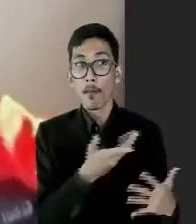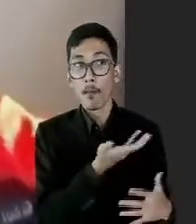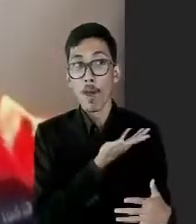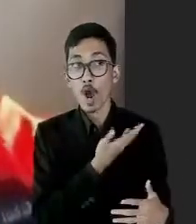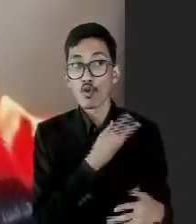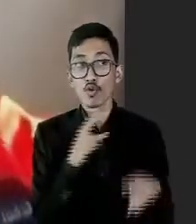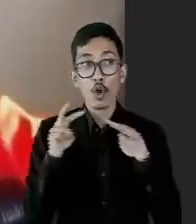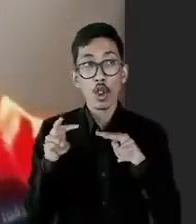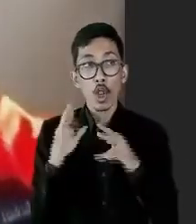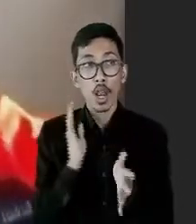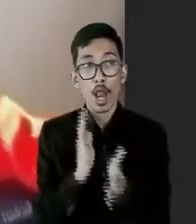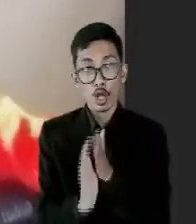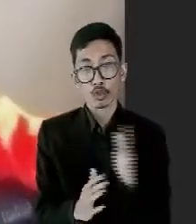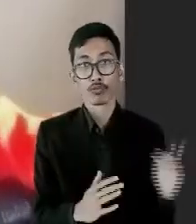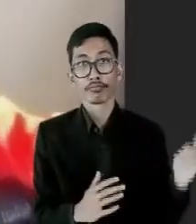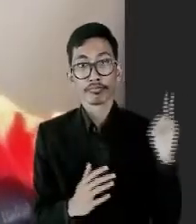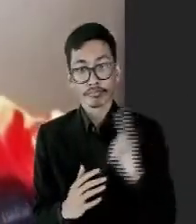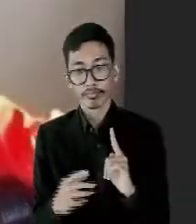menyaksikan pertandingan-pertandingan.